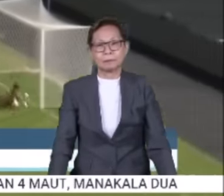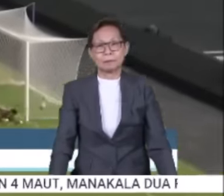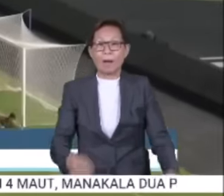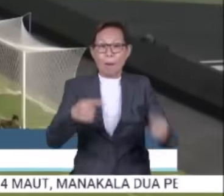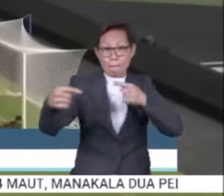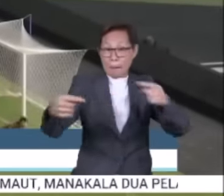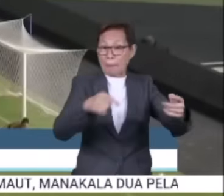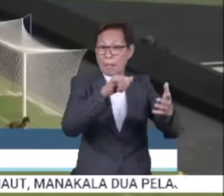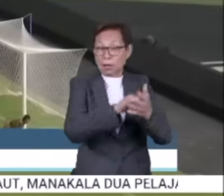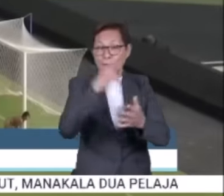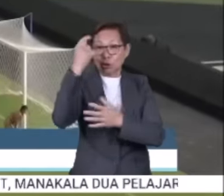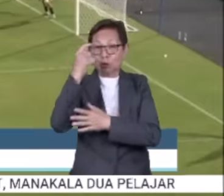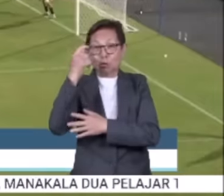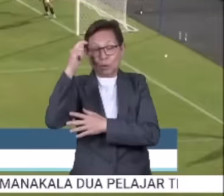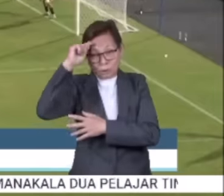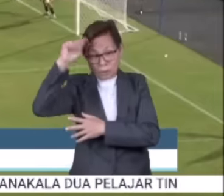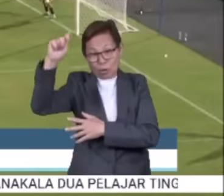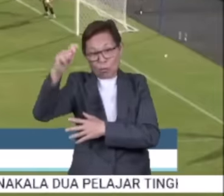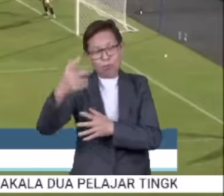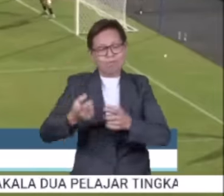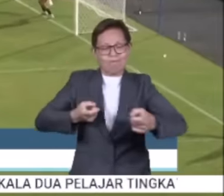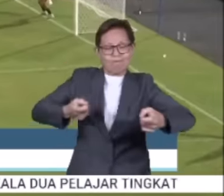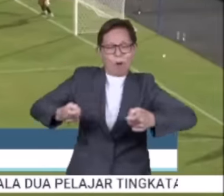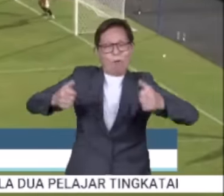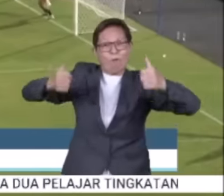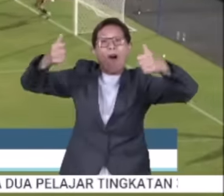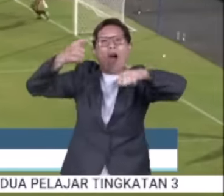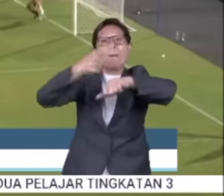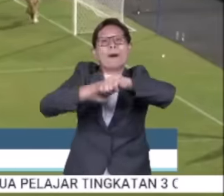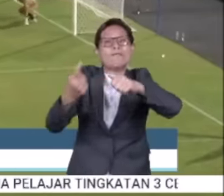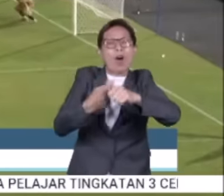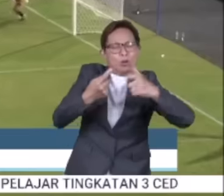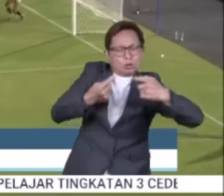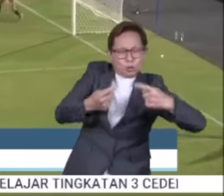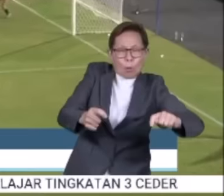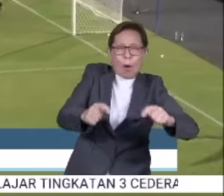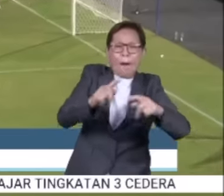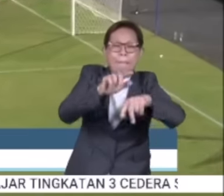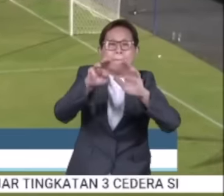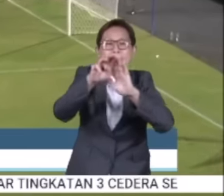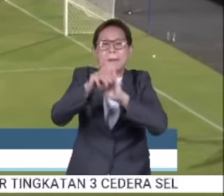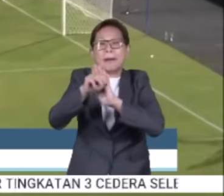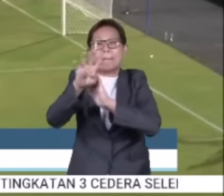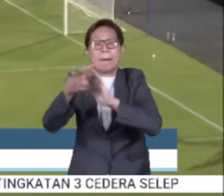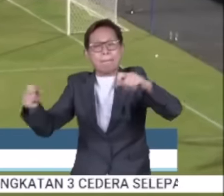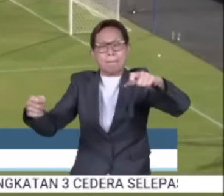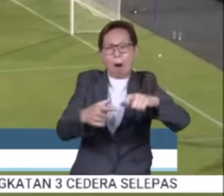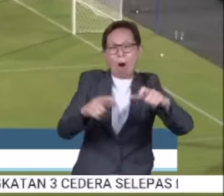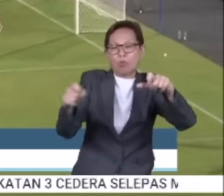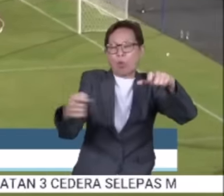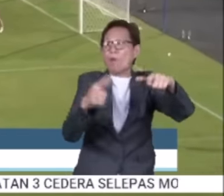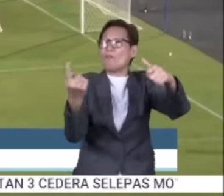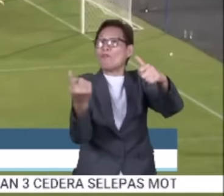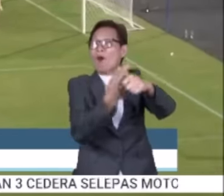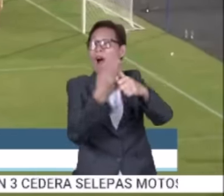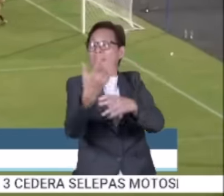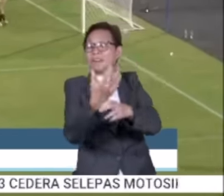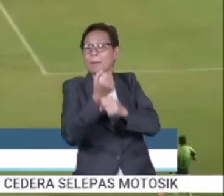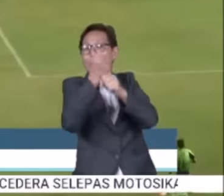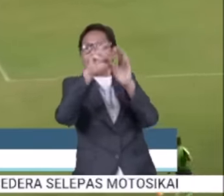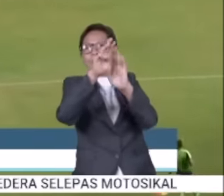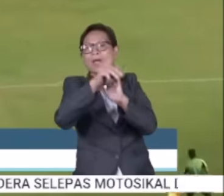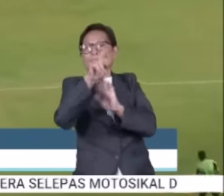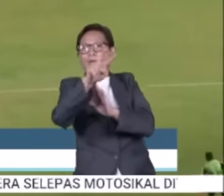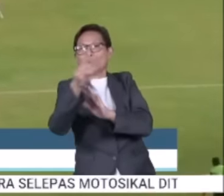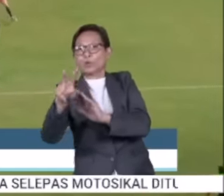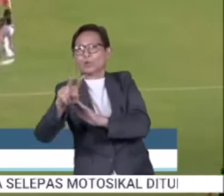Dalam aksi tersebut, tuan rumah mendominasi babak pertama dengan beberapa percubaan tepat seawal minit ke-4. Namun gol pertama berjaya diraih pada minit